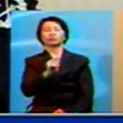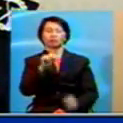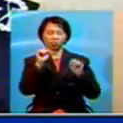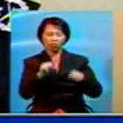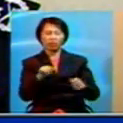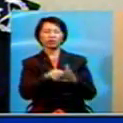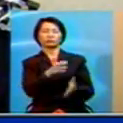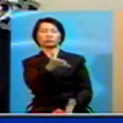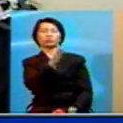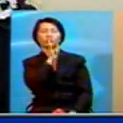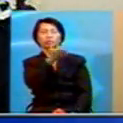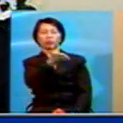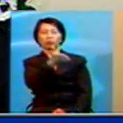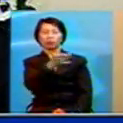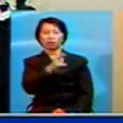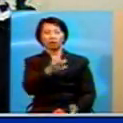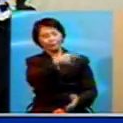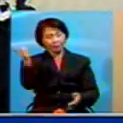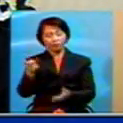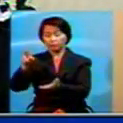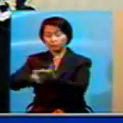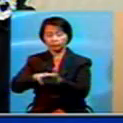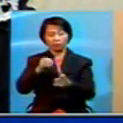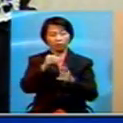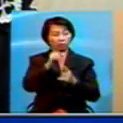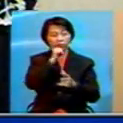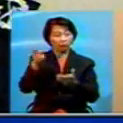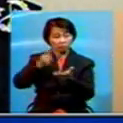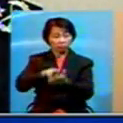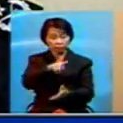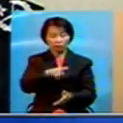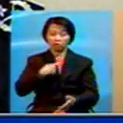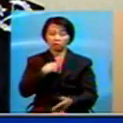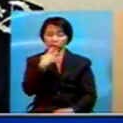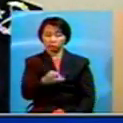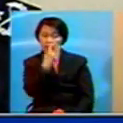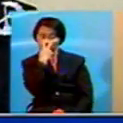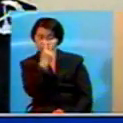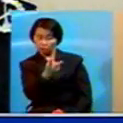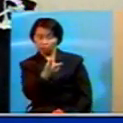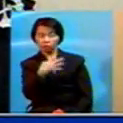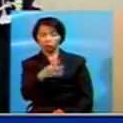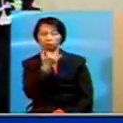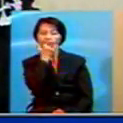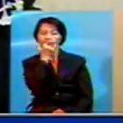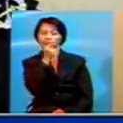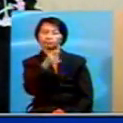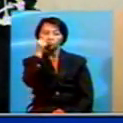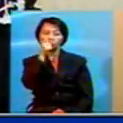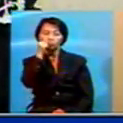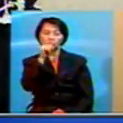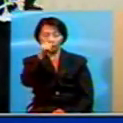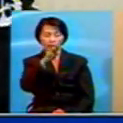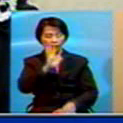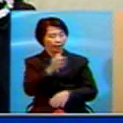boleh macam dia buat repot ke tak buat repot ke oleh kerana benda tu kita dah tengok kita dah melihat kesalahan wanita ni Kita